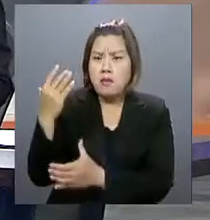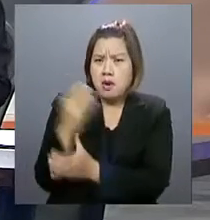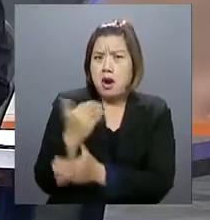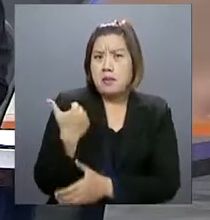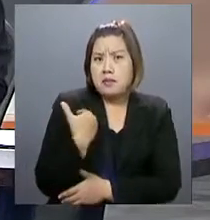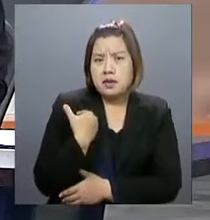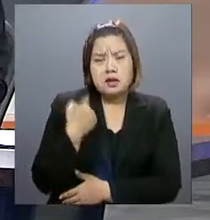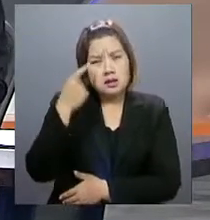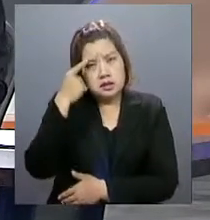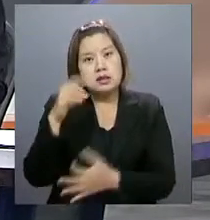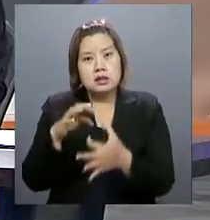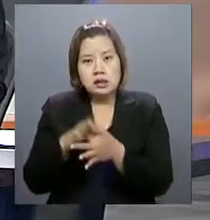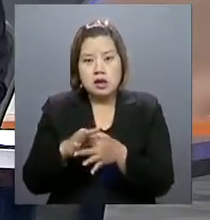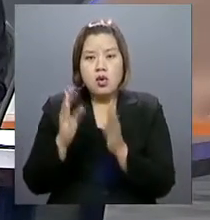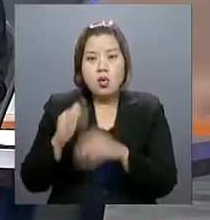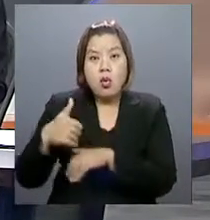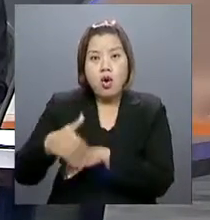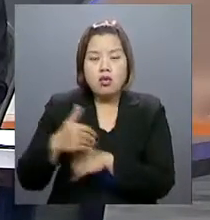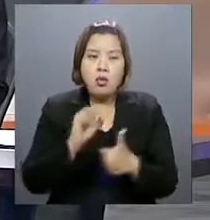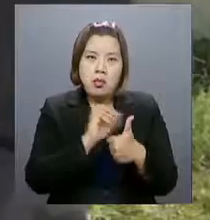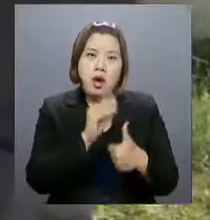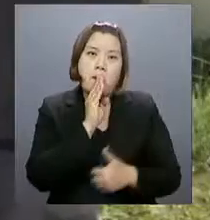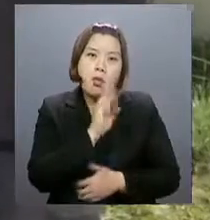บุคคลภายนอกเป็นผู้เข้ามาแนะนำค่ะ